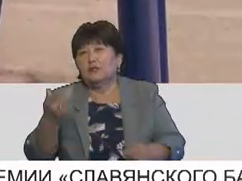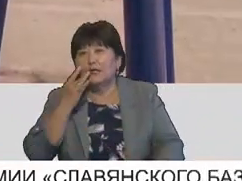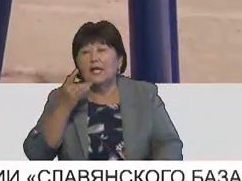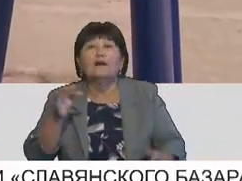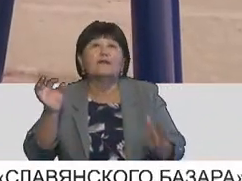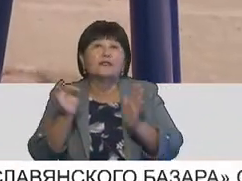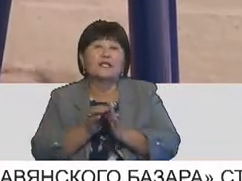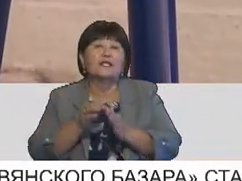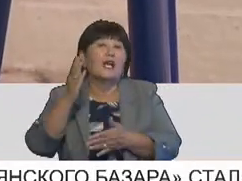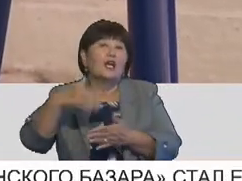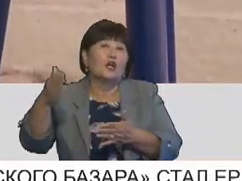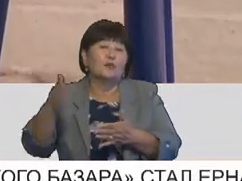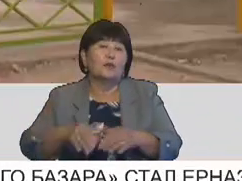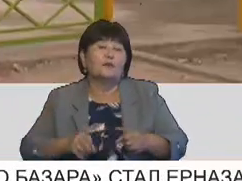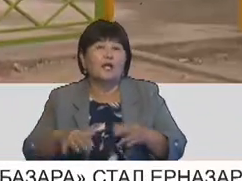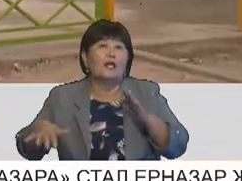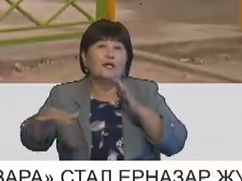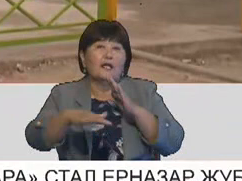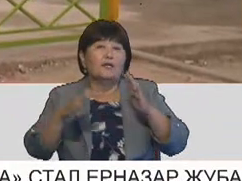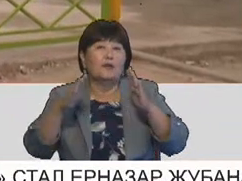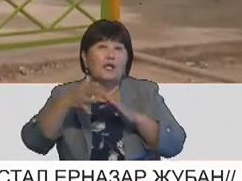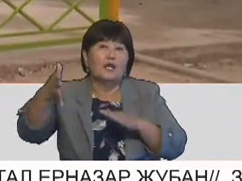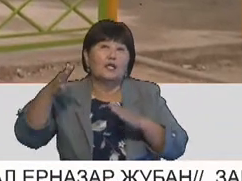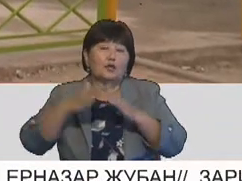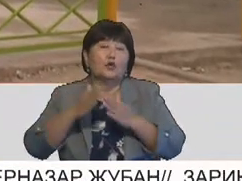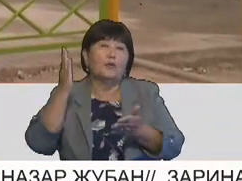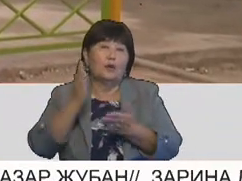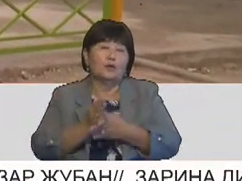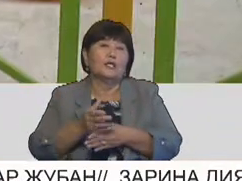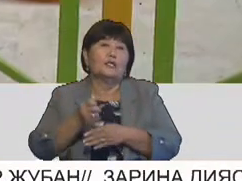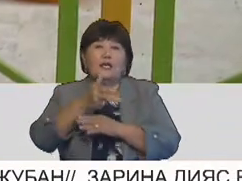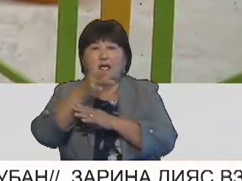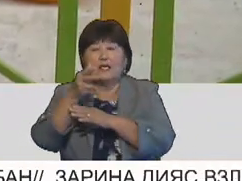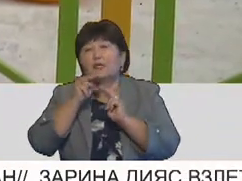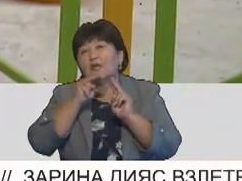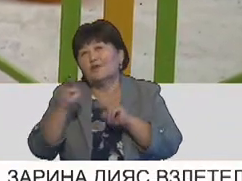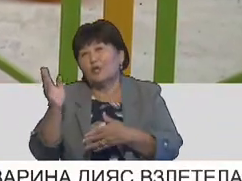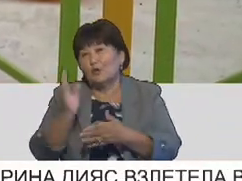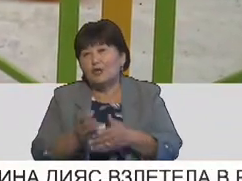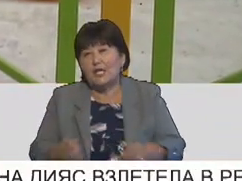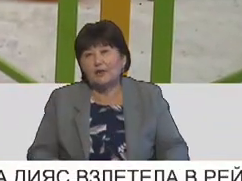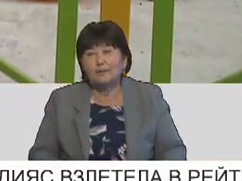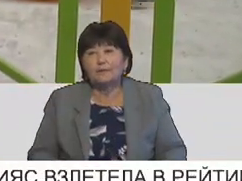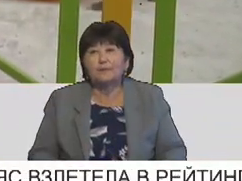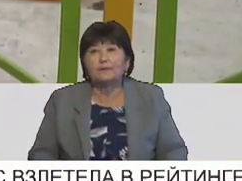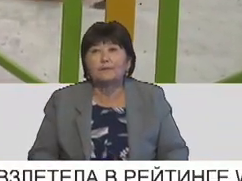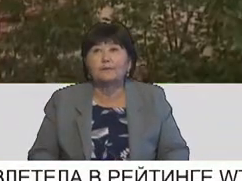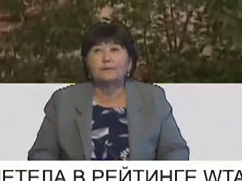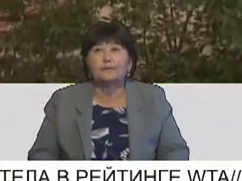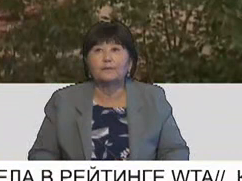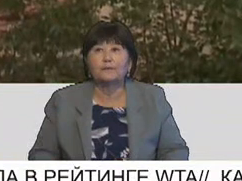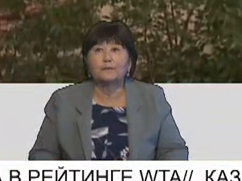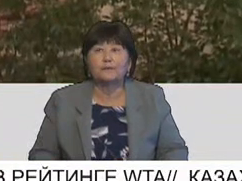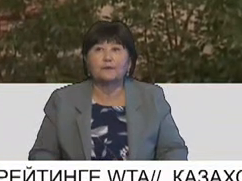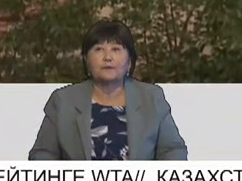целях предотвращения вандализма во дворах многоэтажных домов устанавливаются камеры видеонаблюдения галымжан жм Назар ежа альда